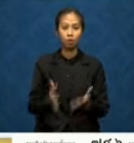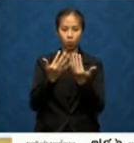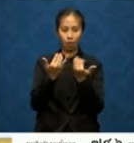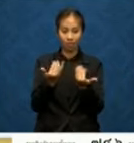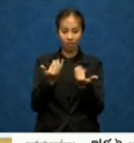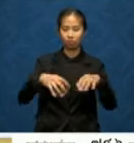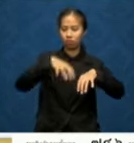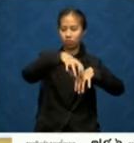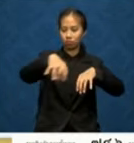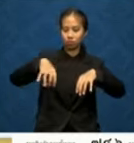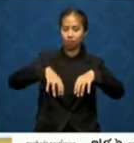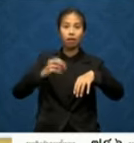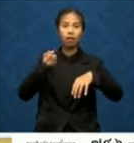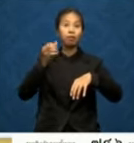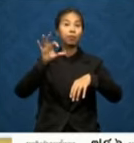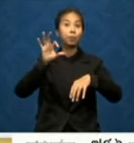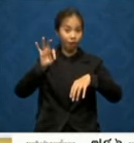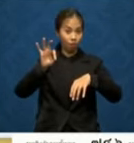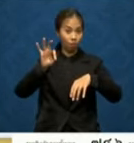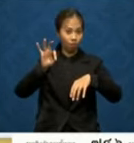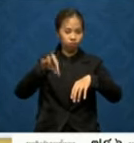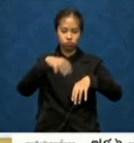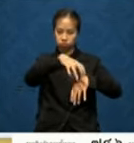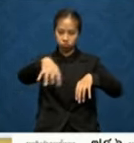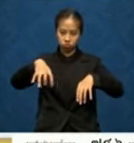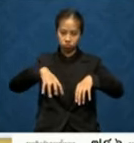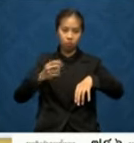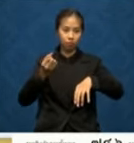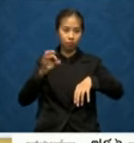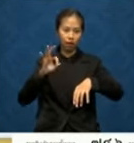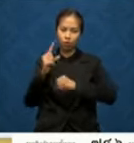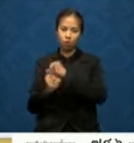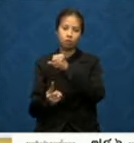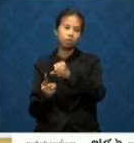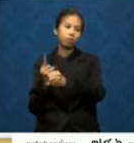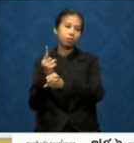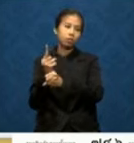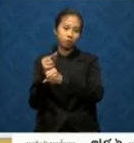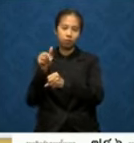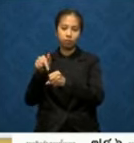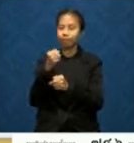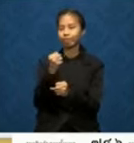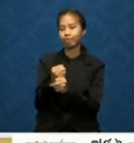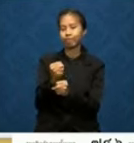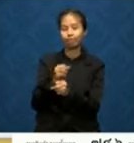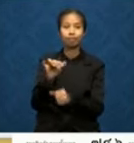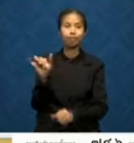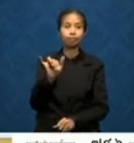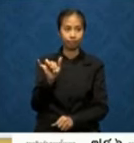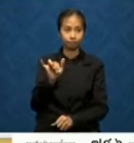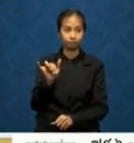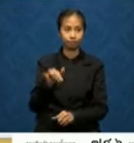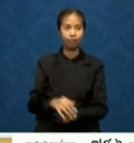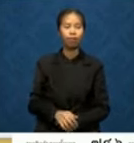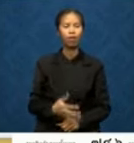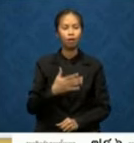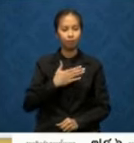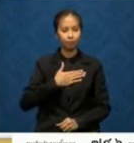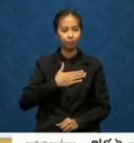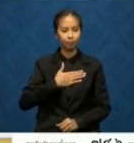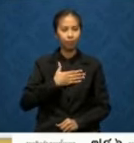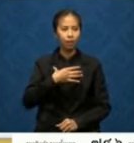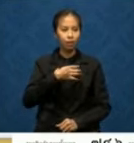แห่ง 1ปีที่ผ่านมาครับท่านประธานครับยังไม่ได้ดำเนินการเลยครับผมอยากให้รัฐบาลนี้